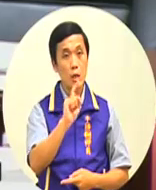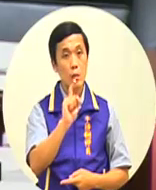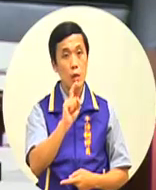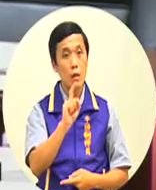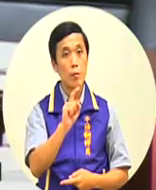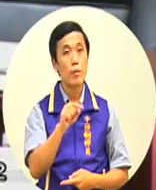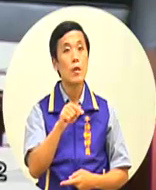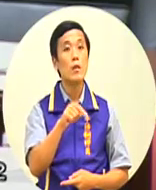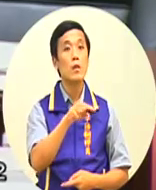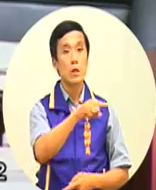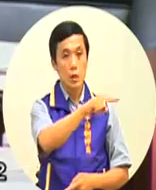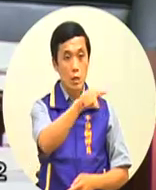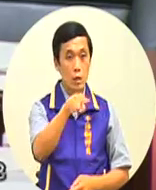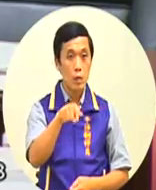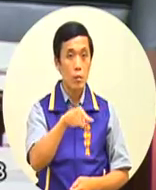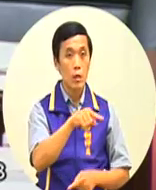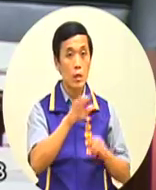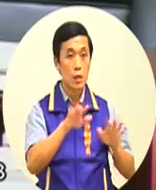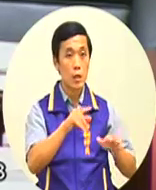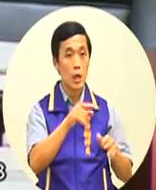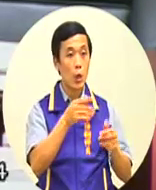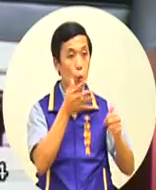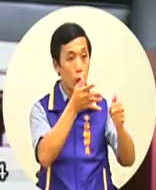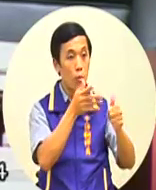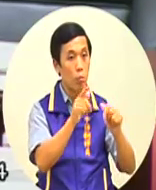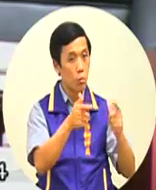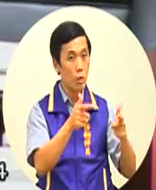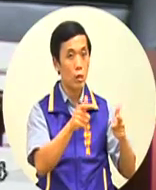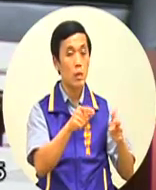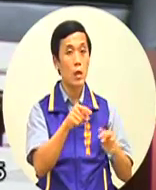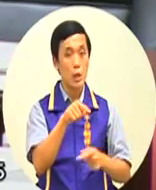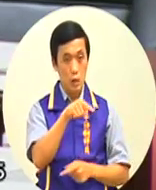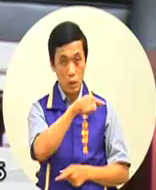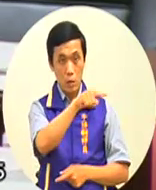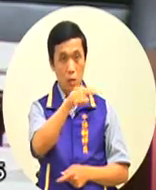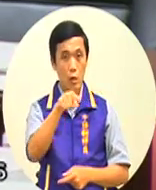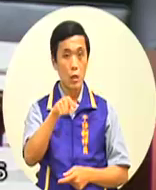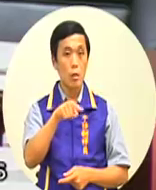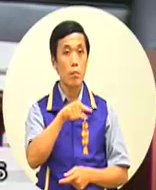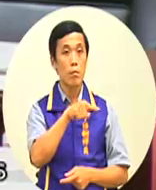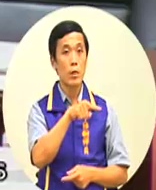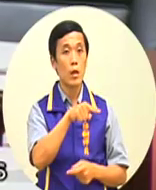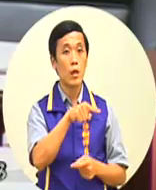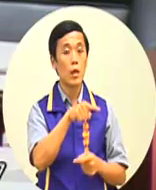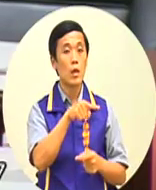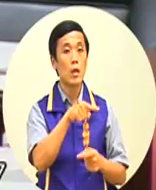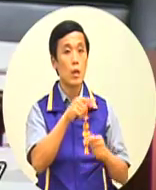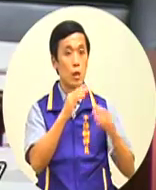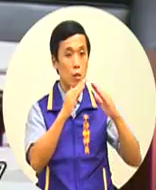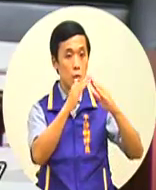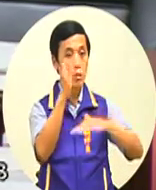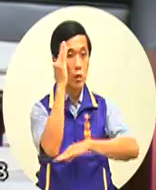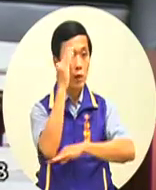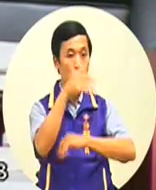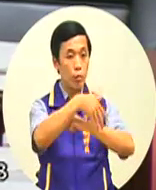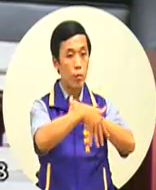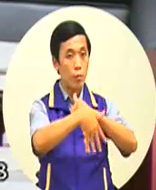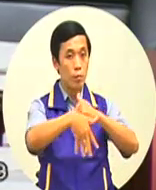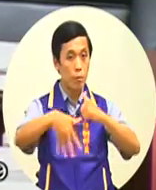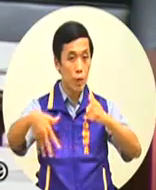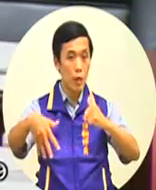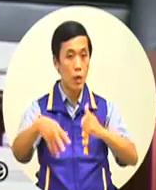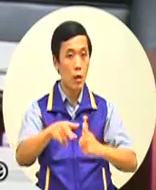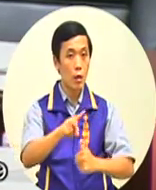们虽然现在不是你们的业务，可是你们也会跨局处的去有的要